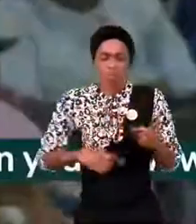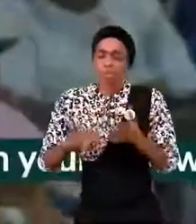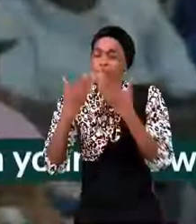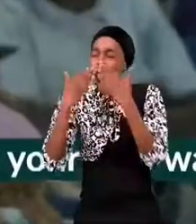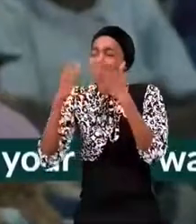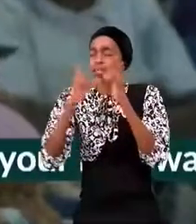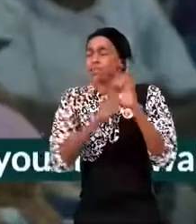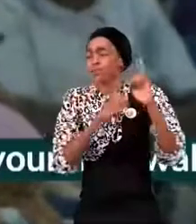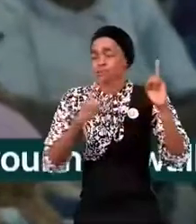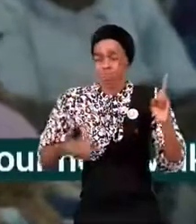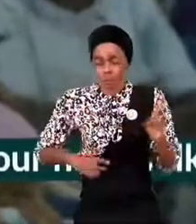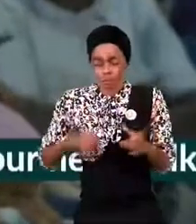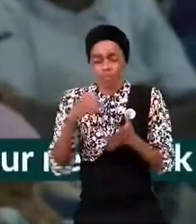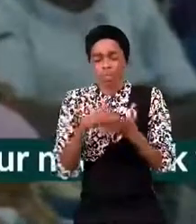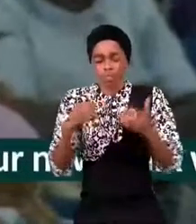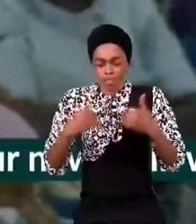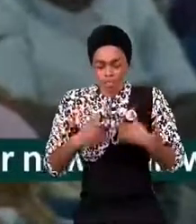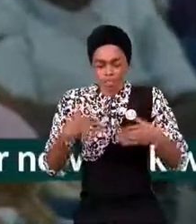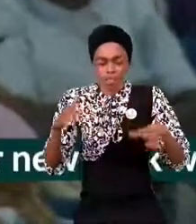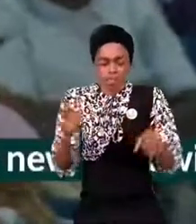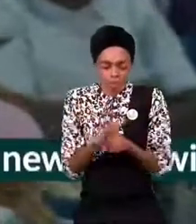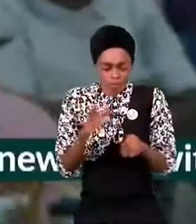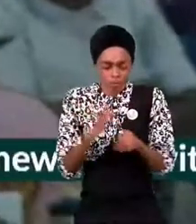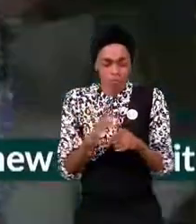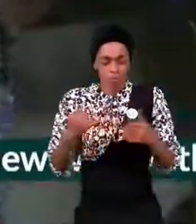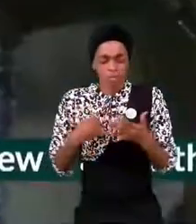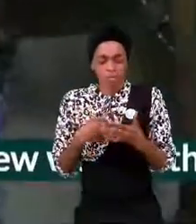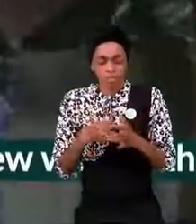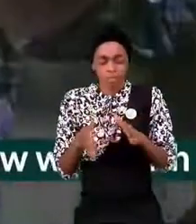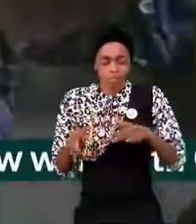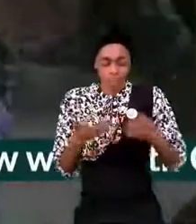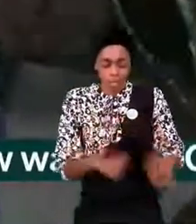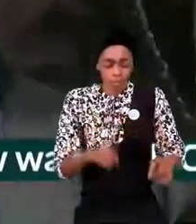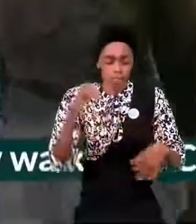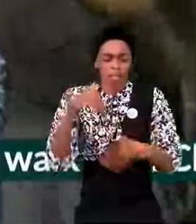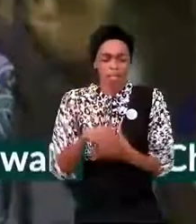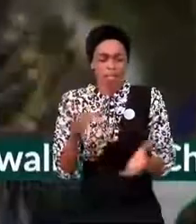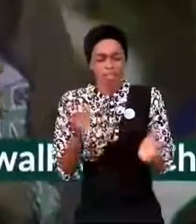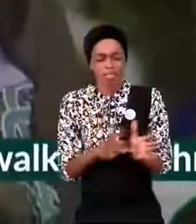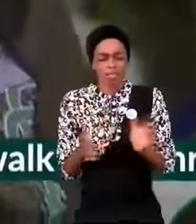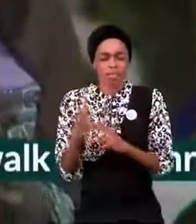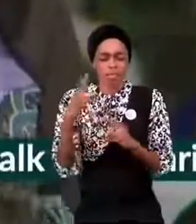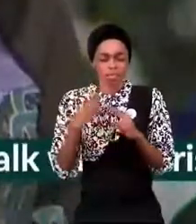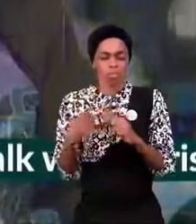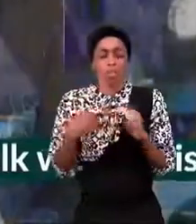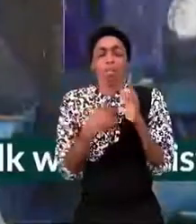fait. Au nom de Jésus, nous prions.